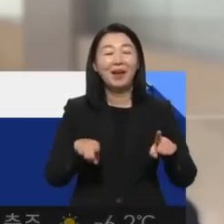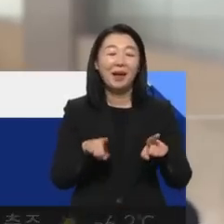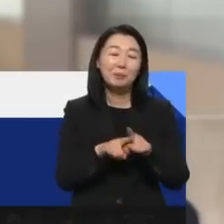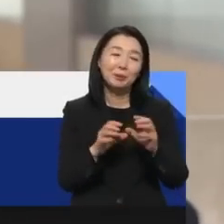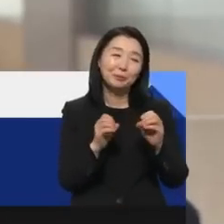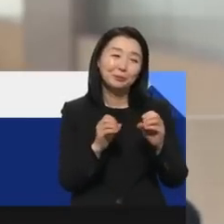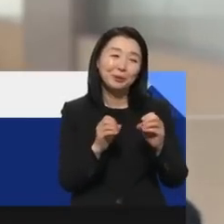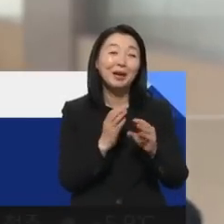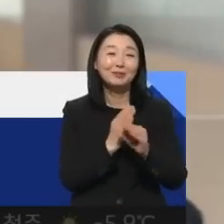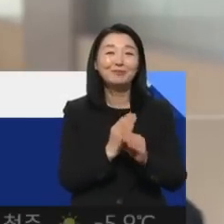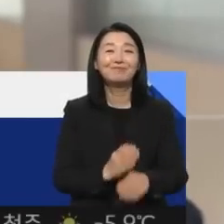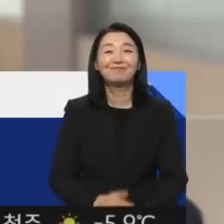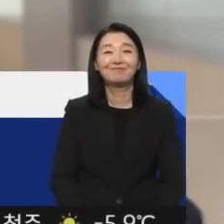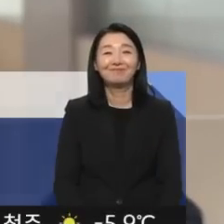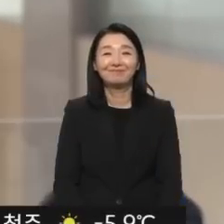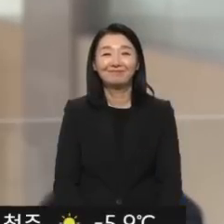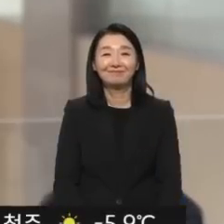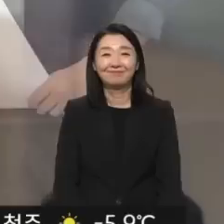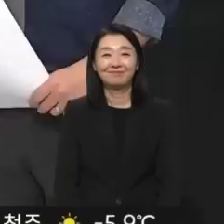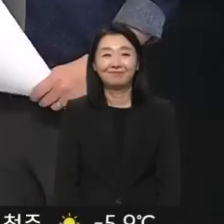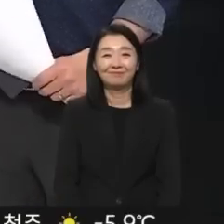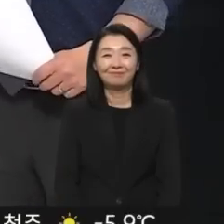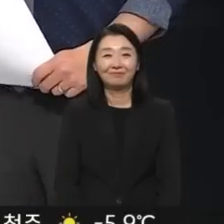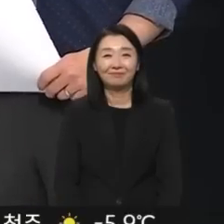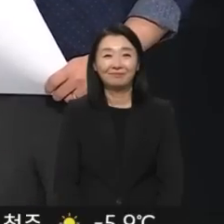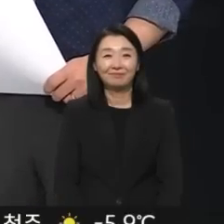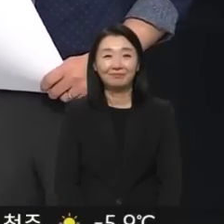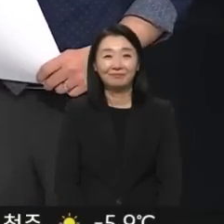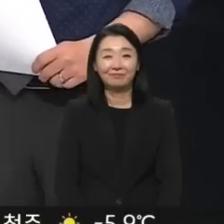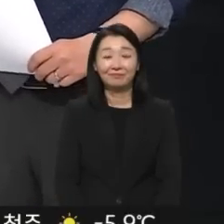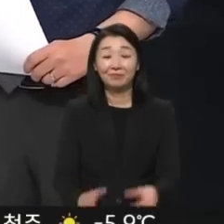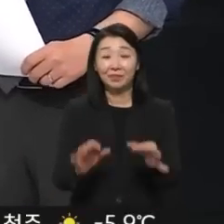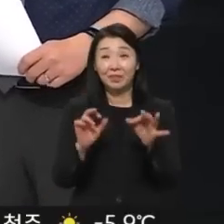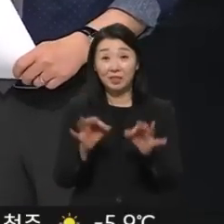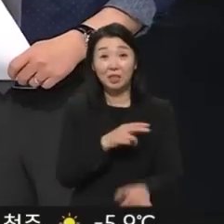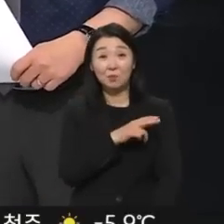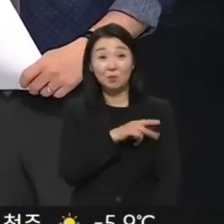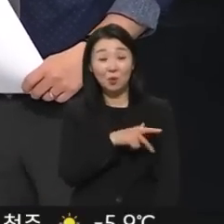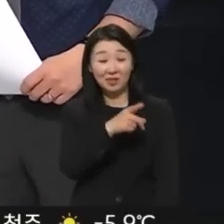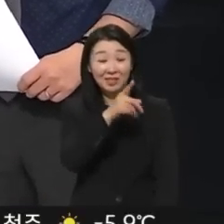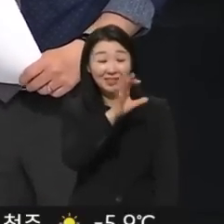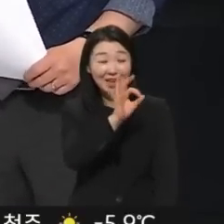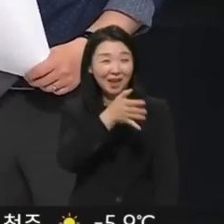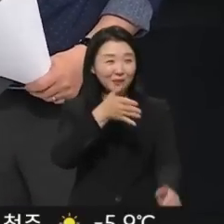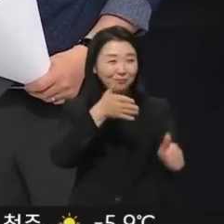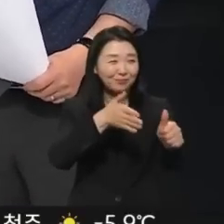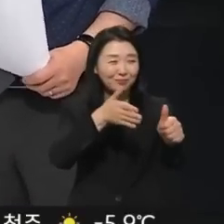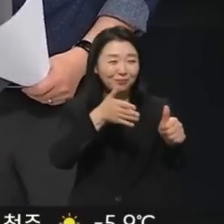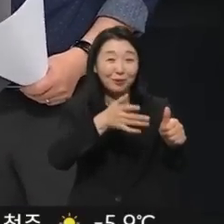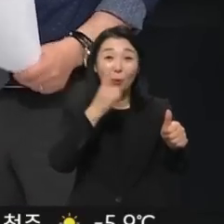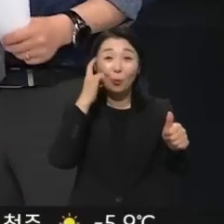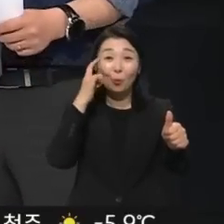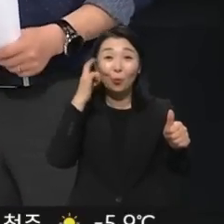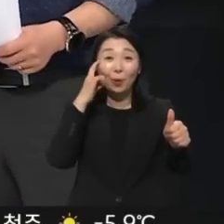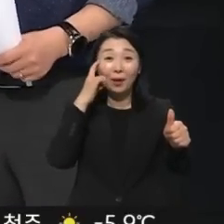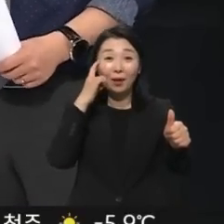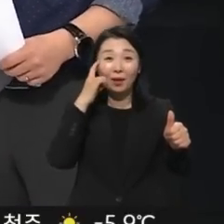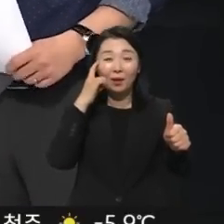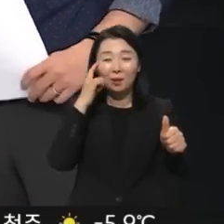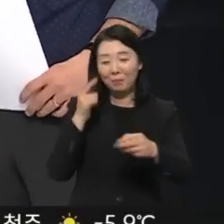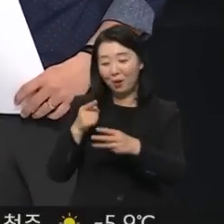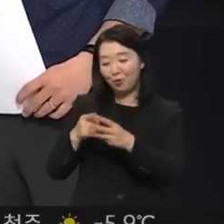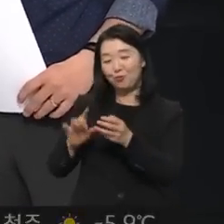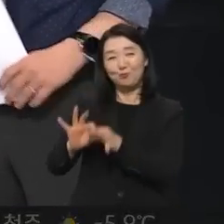우리가 잘 녹여내도록 하겠습니다. 김 의원이 장 의원에게 러브콜을 보내는 이유, 바로